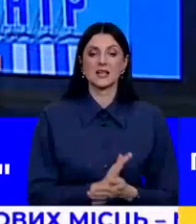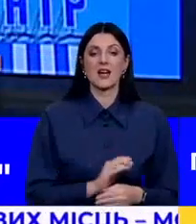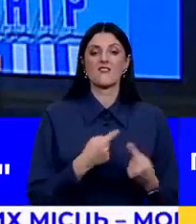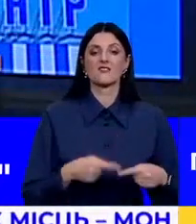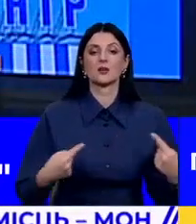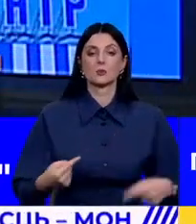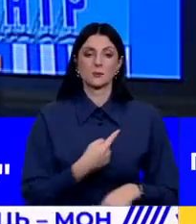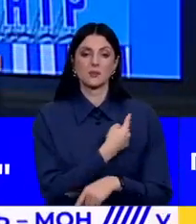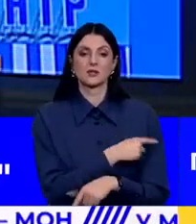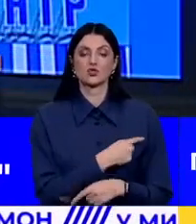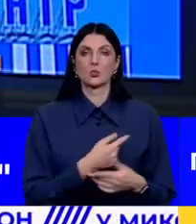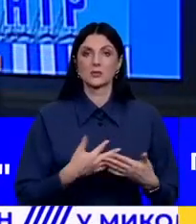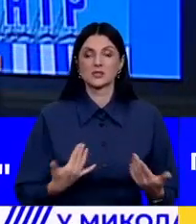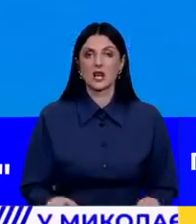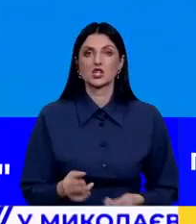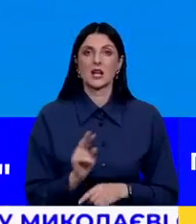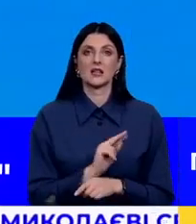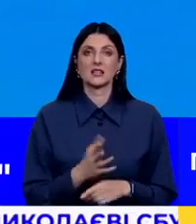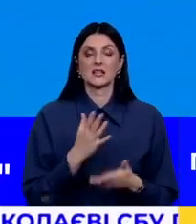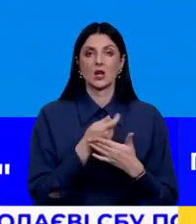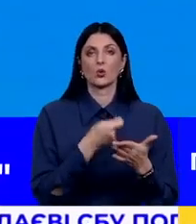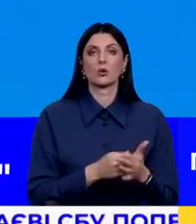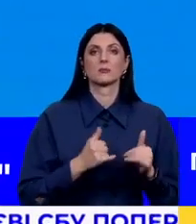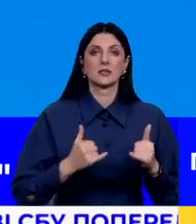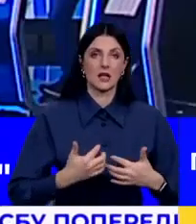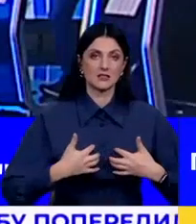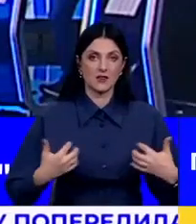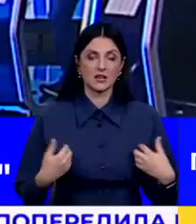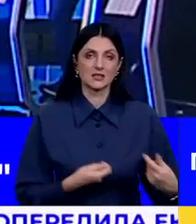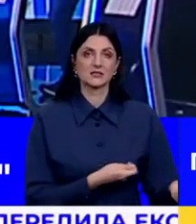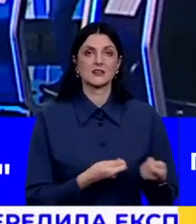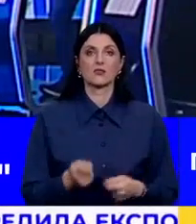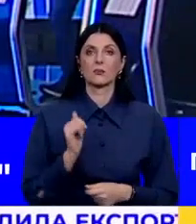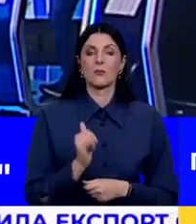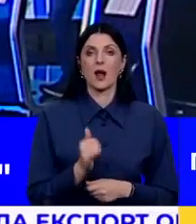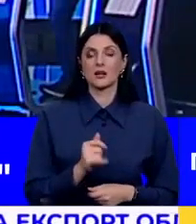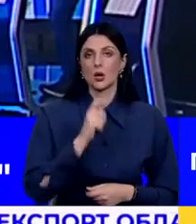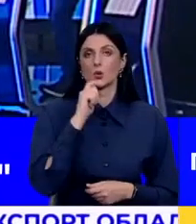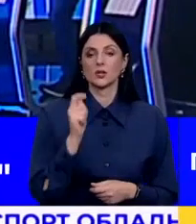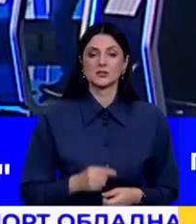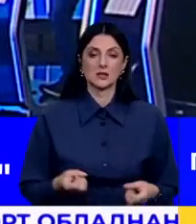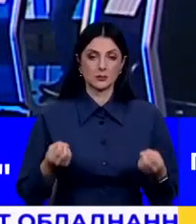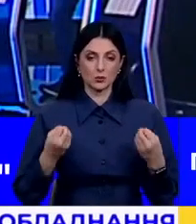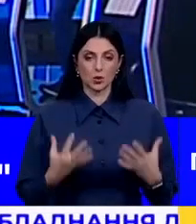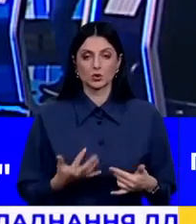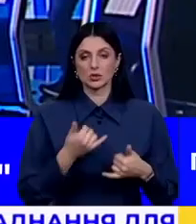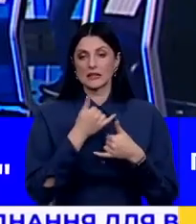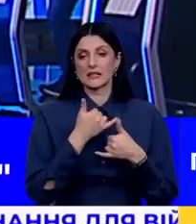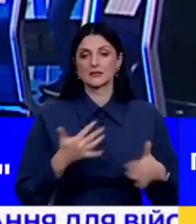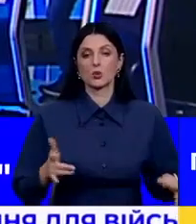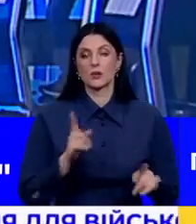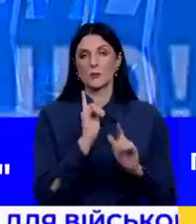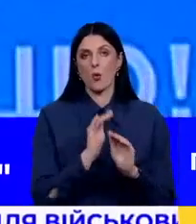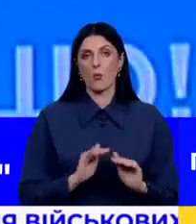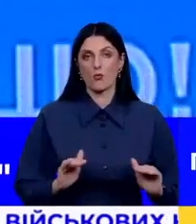медичного призначення, ліки, є корм для тварин, завозимо пальне. Українці просто таки не змогли